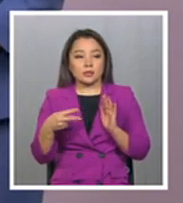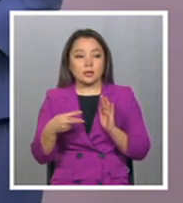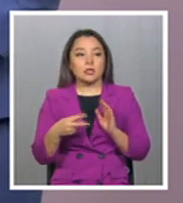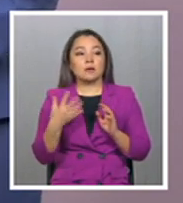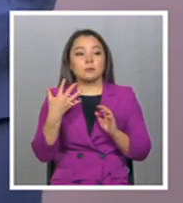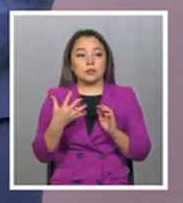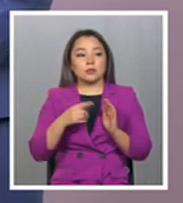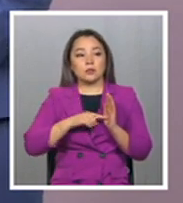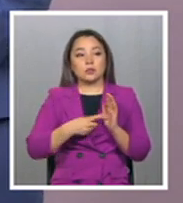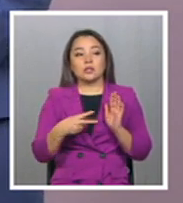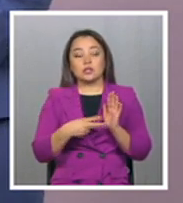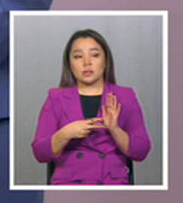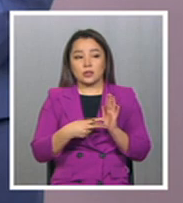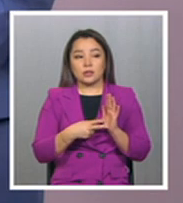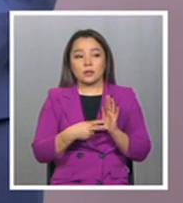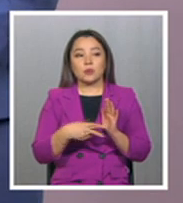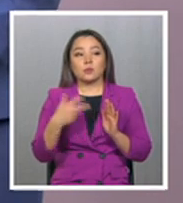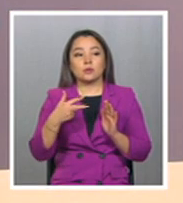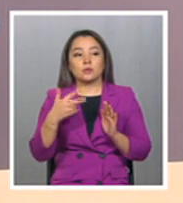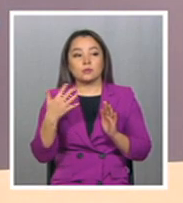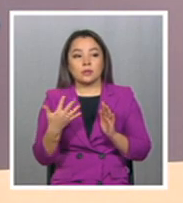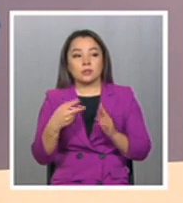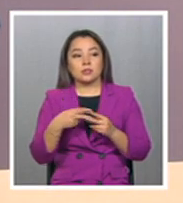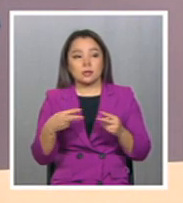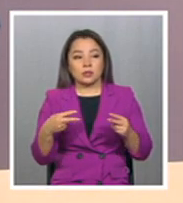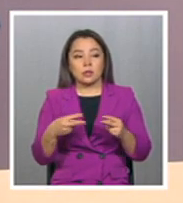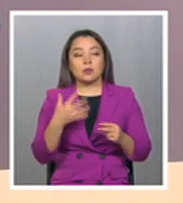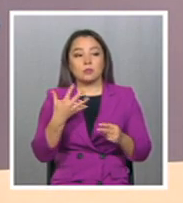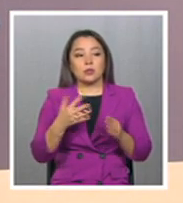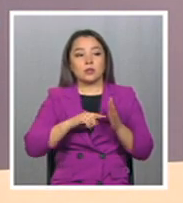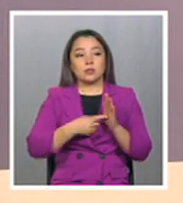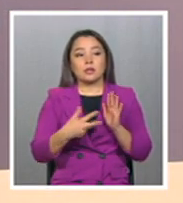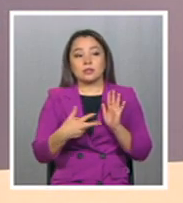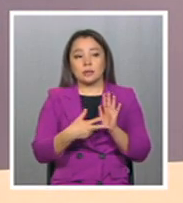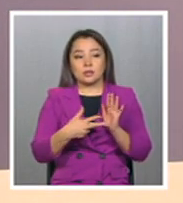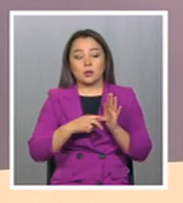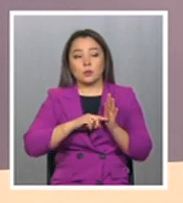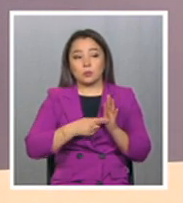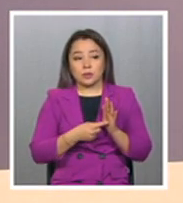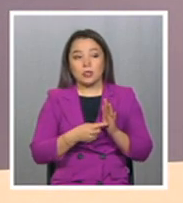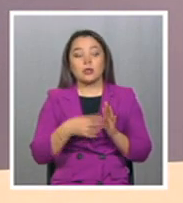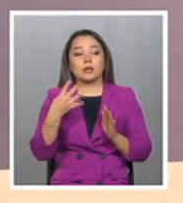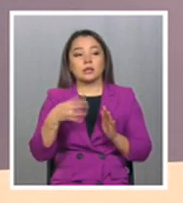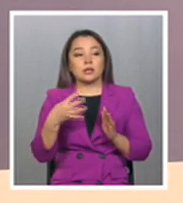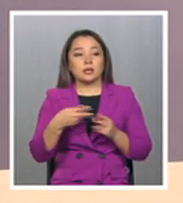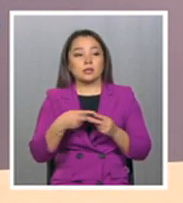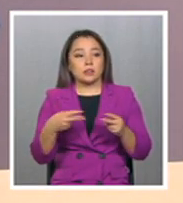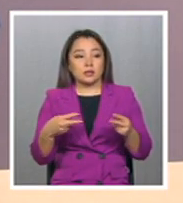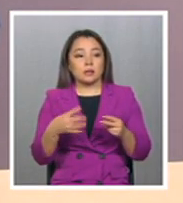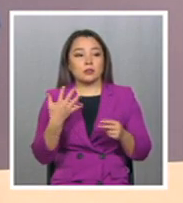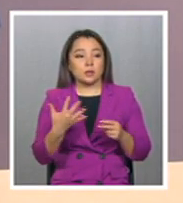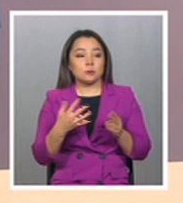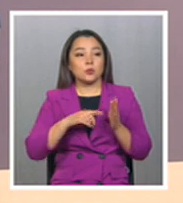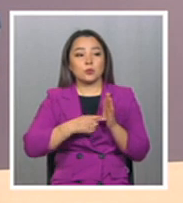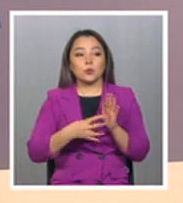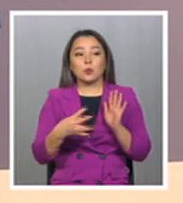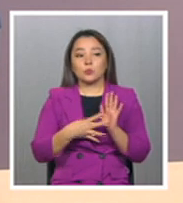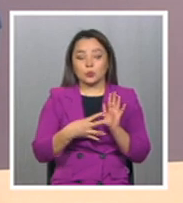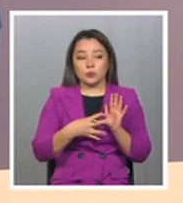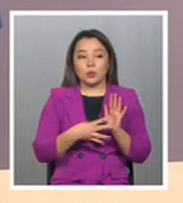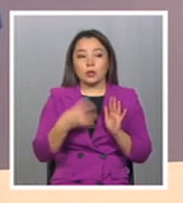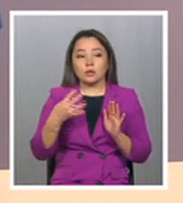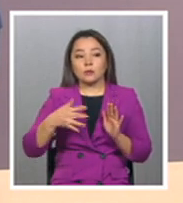7 сандарының көбейтіндісі 35-ке тең, 5 пен 8 сандарының көбейтіндісі 40-ға тең, 5 пен 9 сандарының